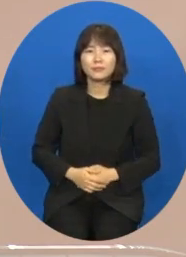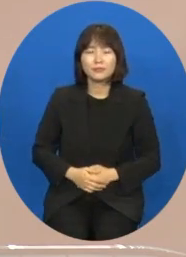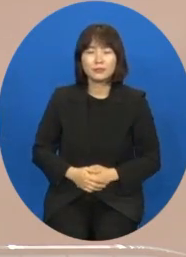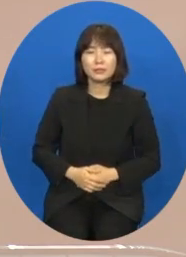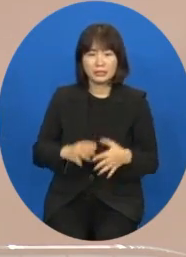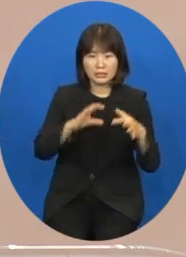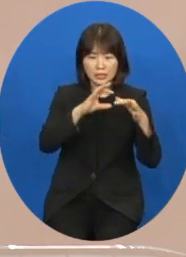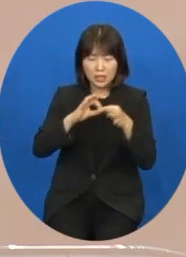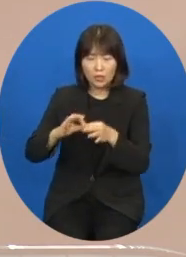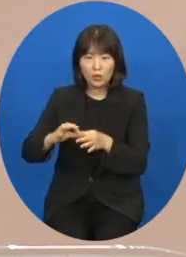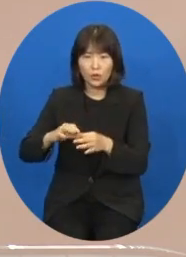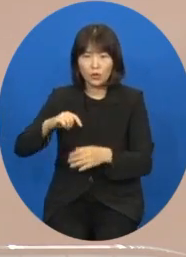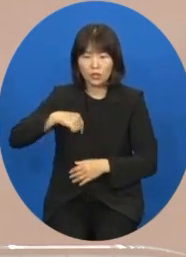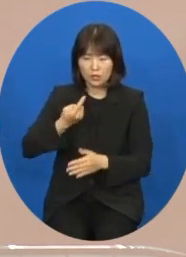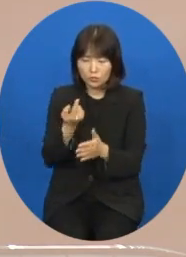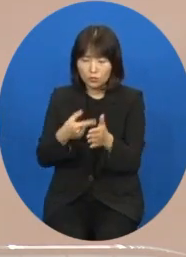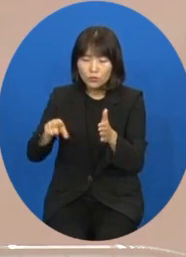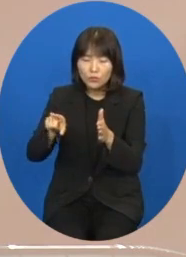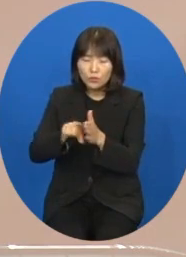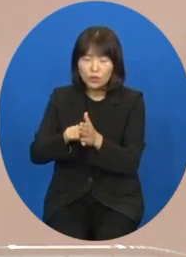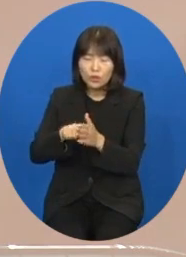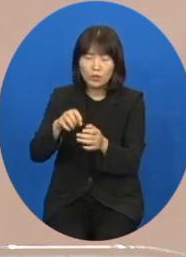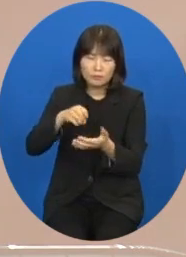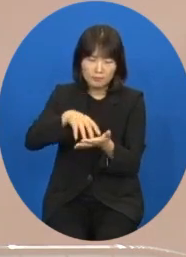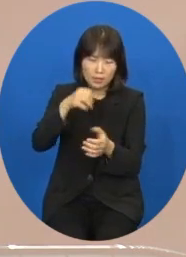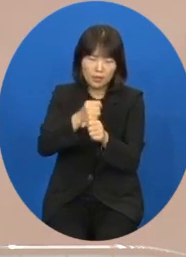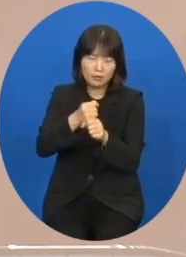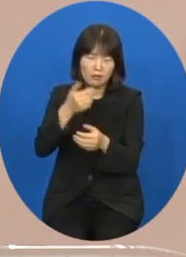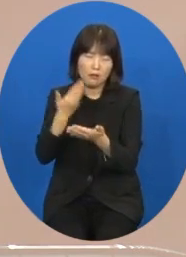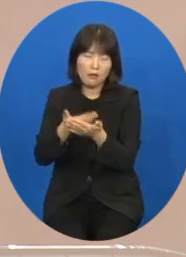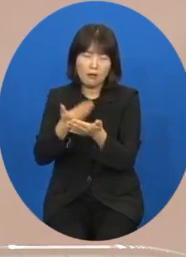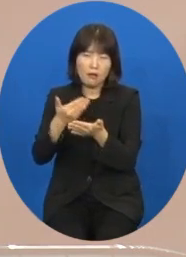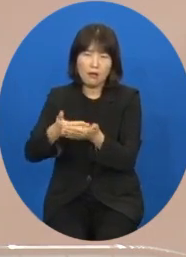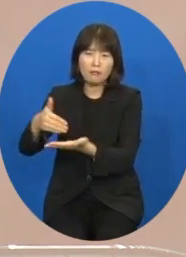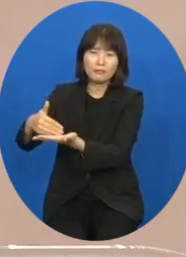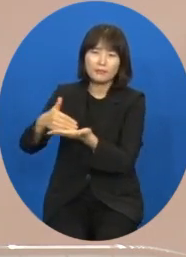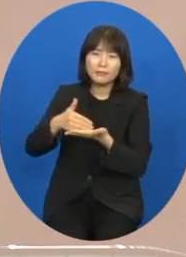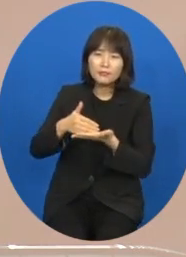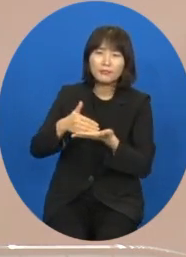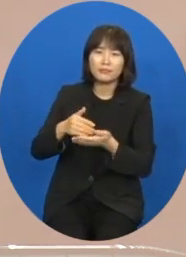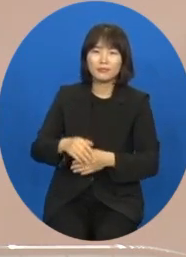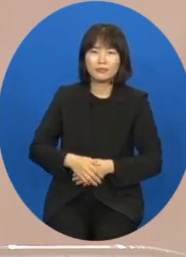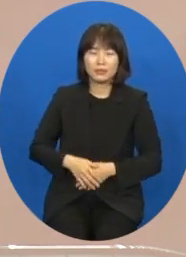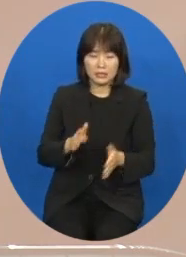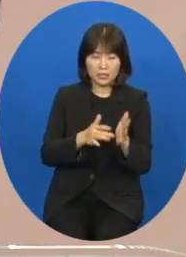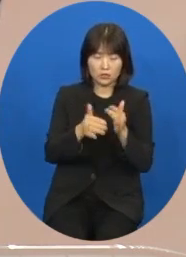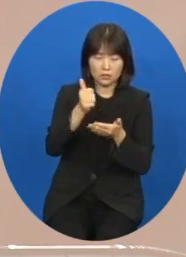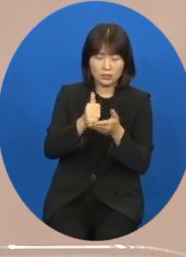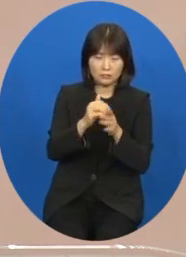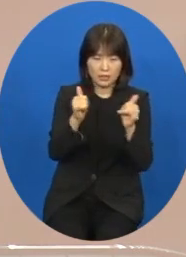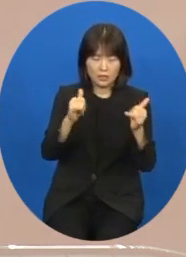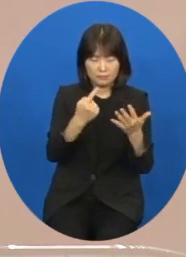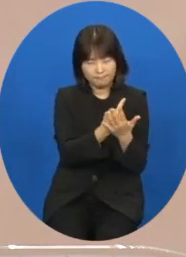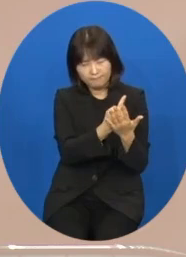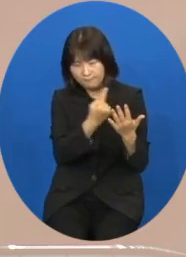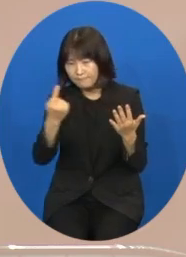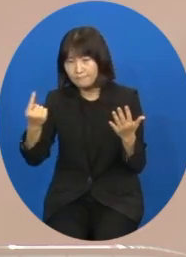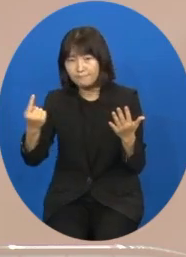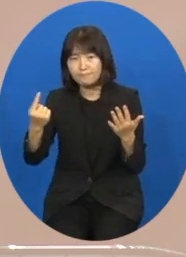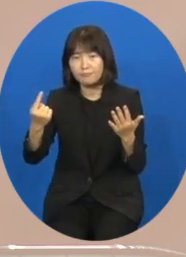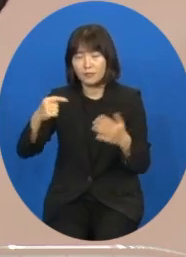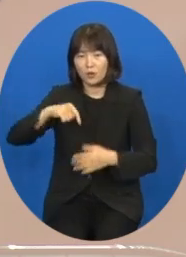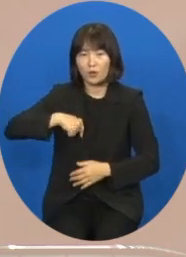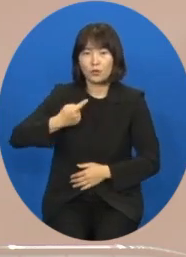계속 자기들을 위해서 그렇게 빵을 만들어 달라는 거죠. 예수님께서 그들을 피해서 산으로